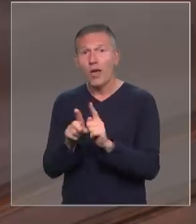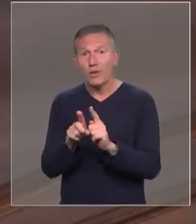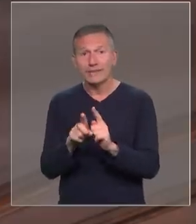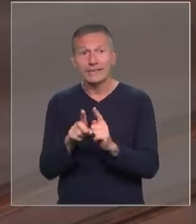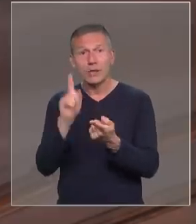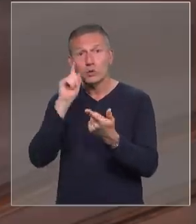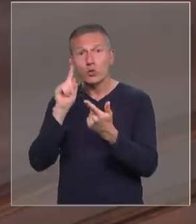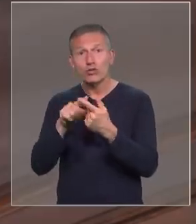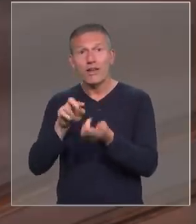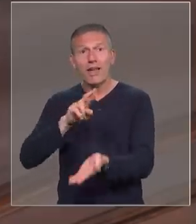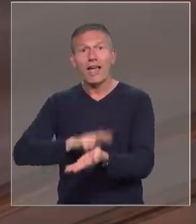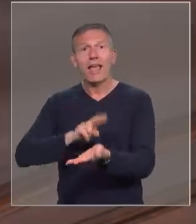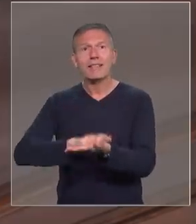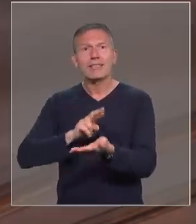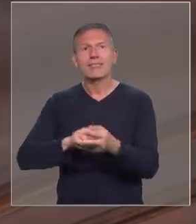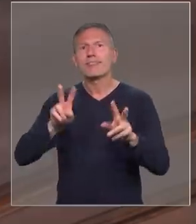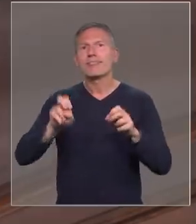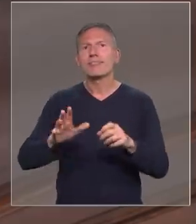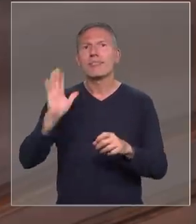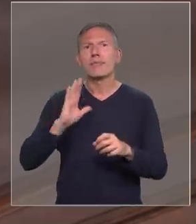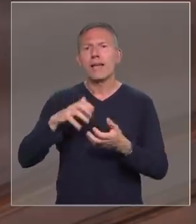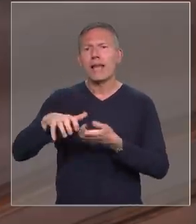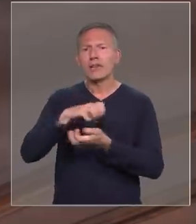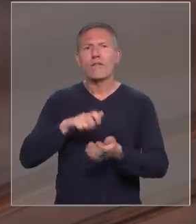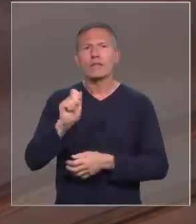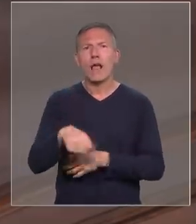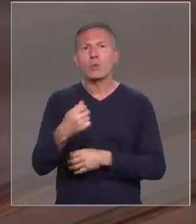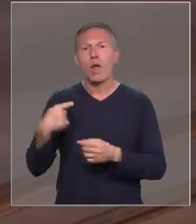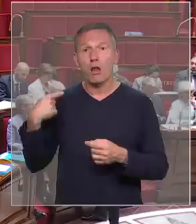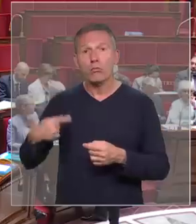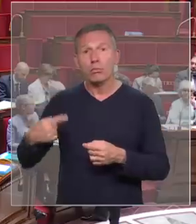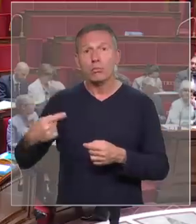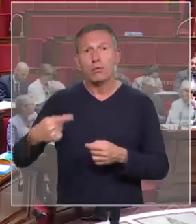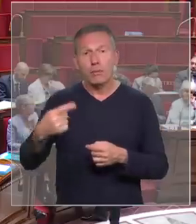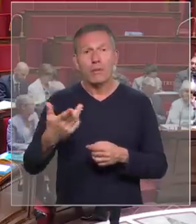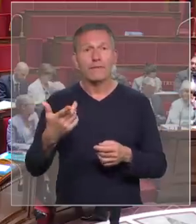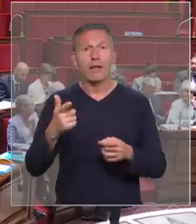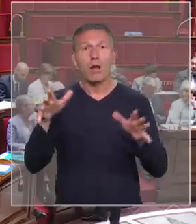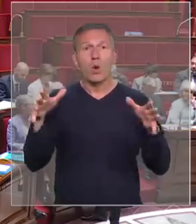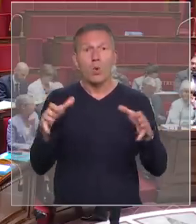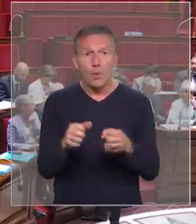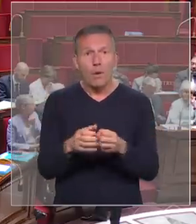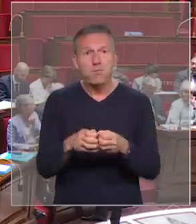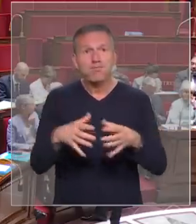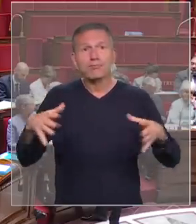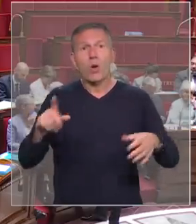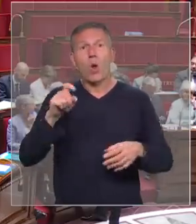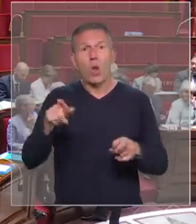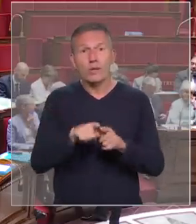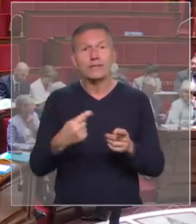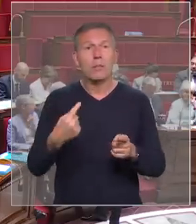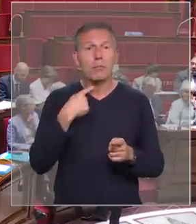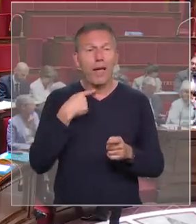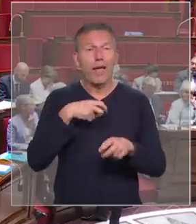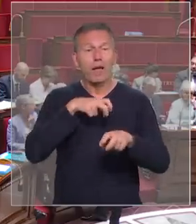question du rythme de ce qu'on appelle par le passé des catastrophes naturelles qui, si elles se reproduisent, du retrait-gonflement d'argile, des difficultés sur les pertes de récolte,